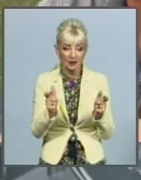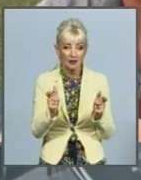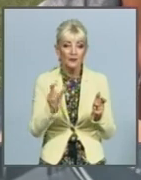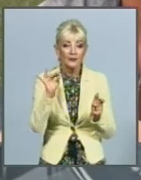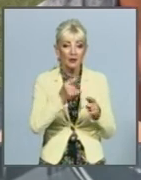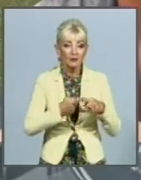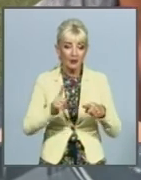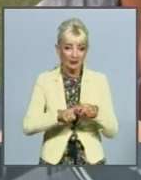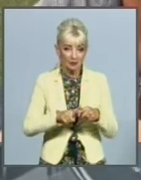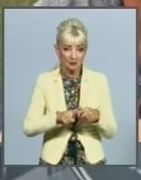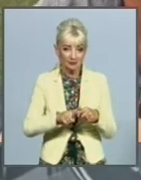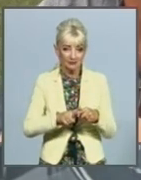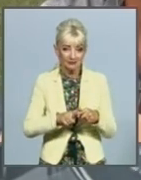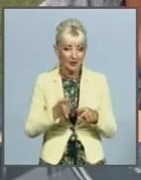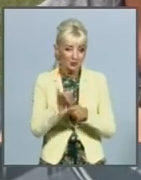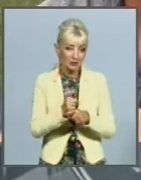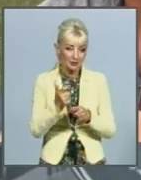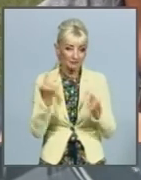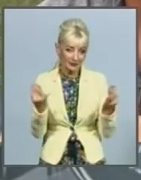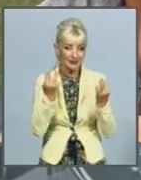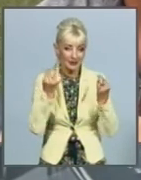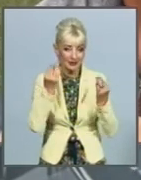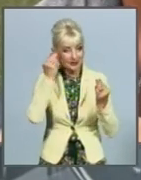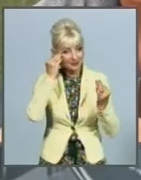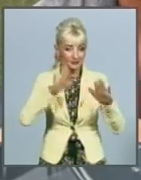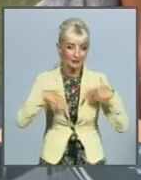Тому, думаю, прикольна ідея.